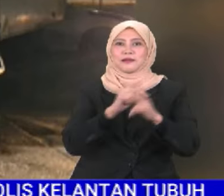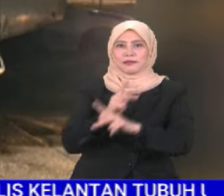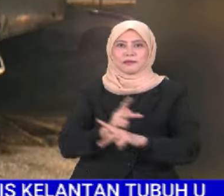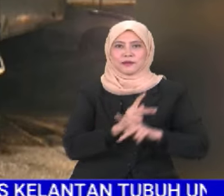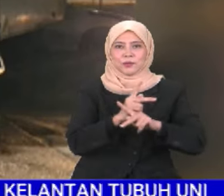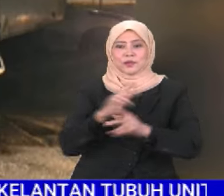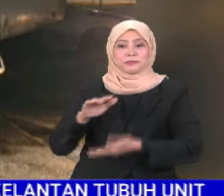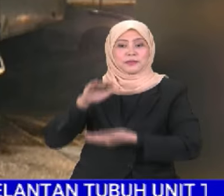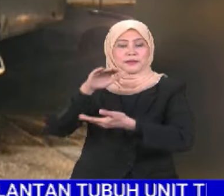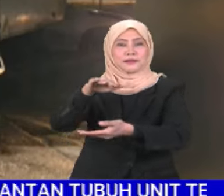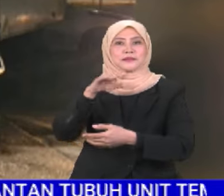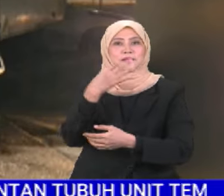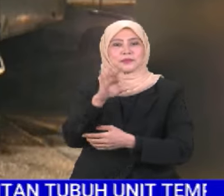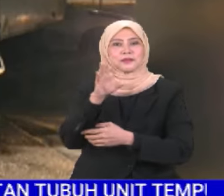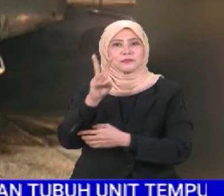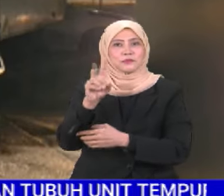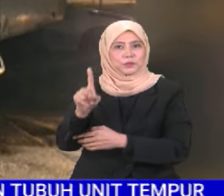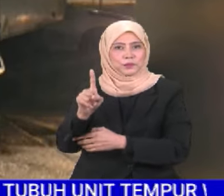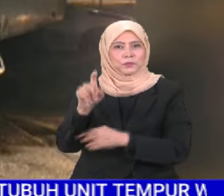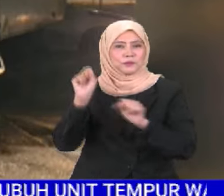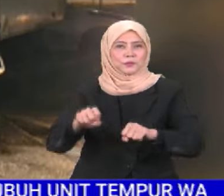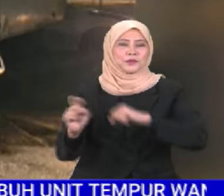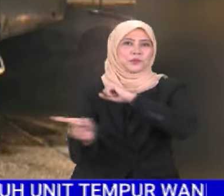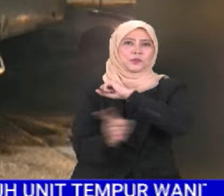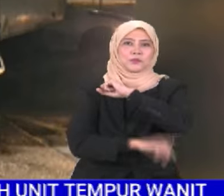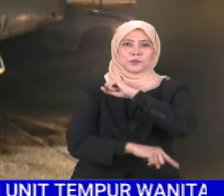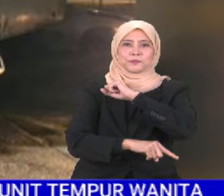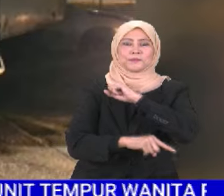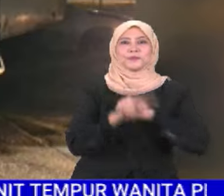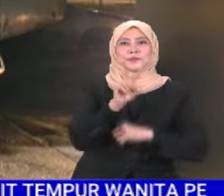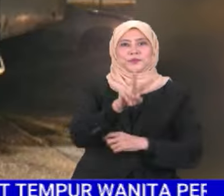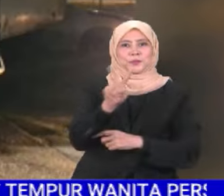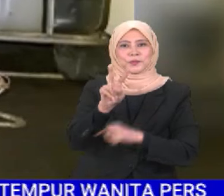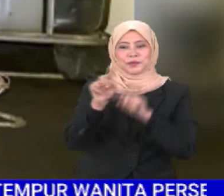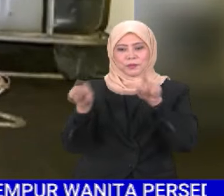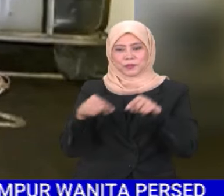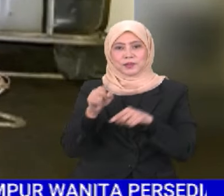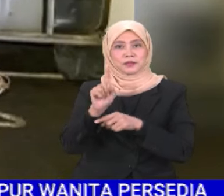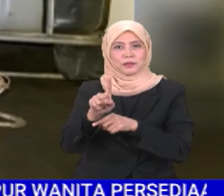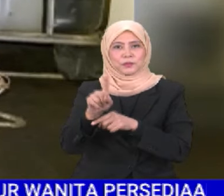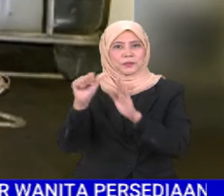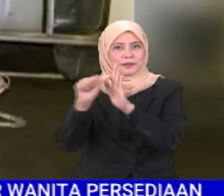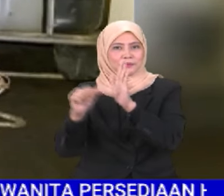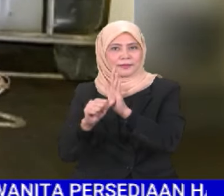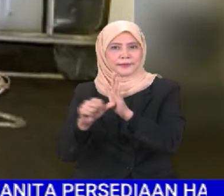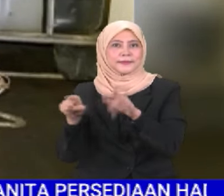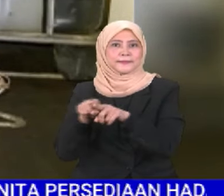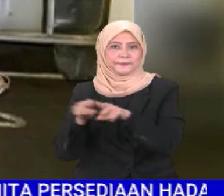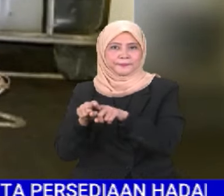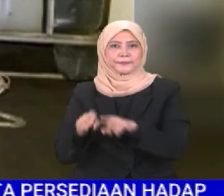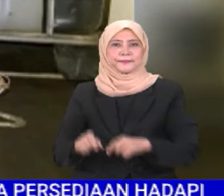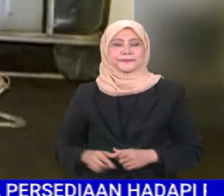kawalan bakalan 1961 dan boleh dihukum mengikut seksyen 22 golongan satu aktor yang sama